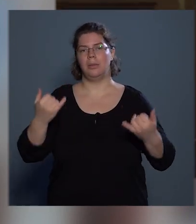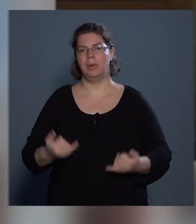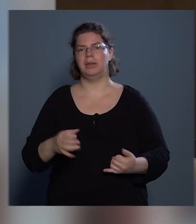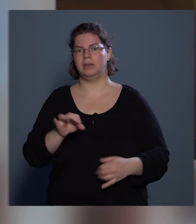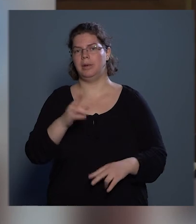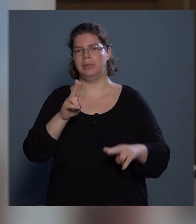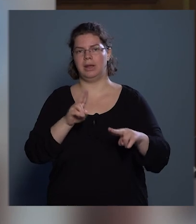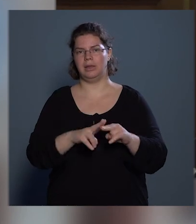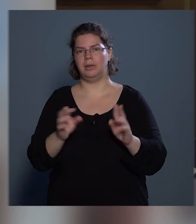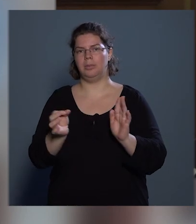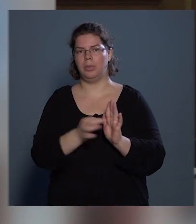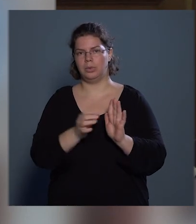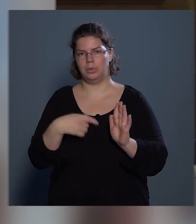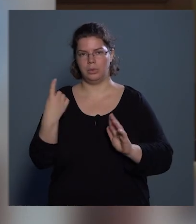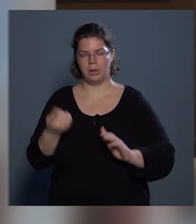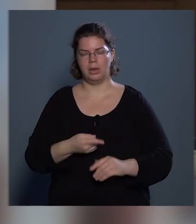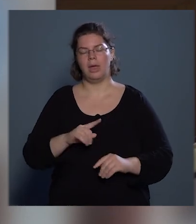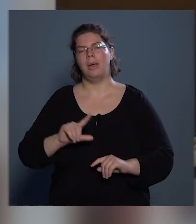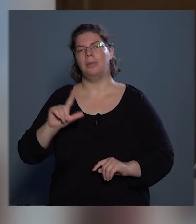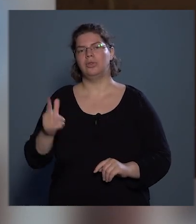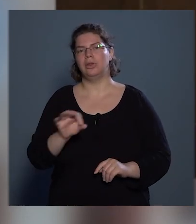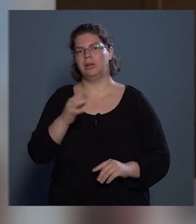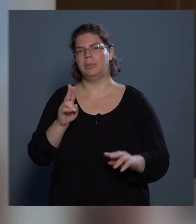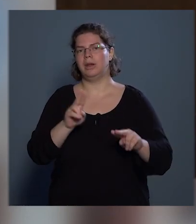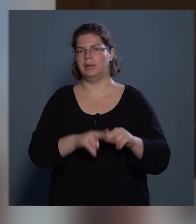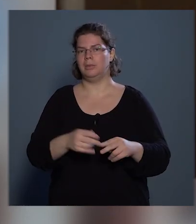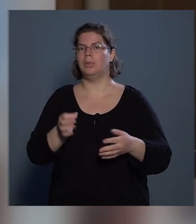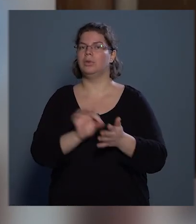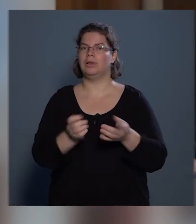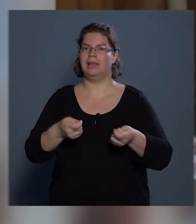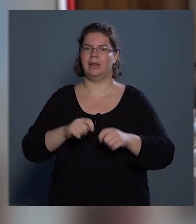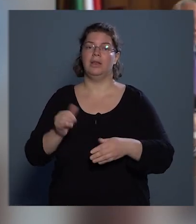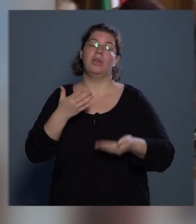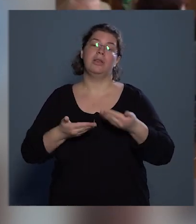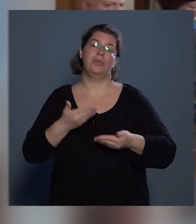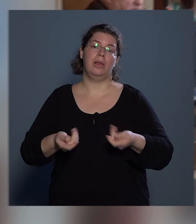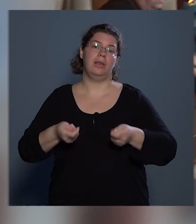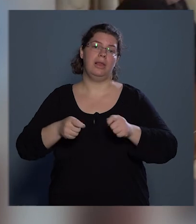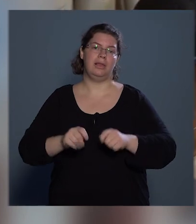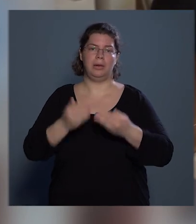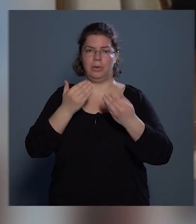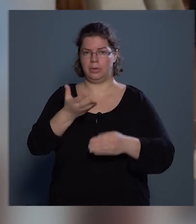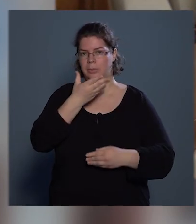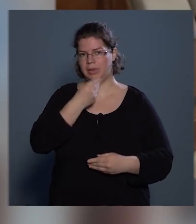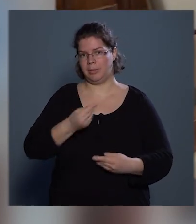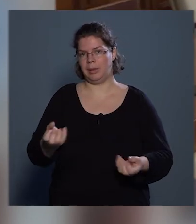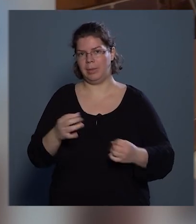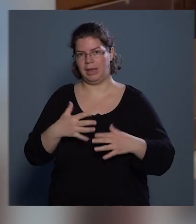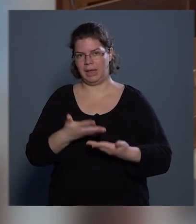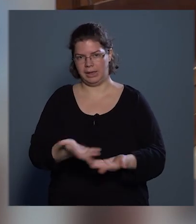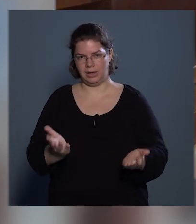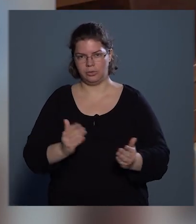napirendi pontunkat, második napirendi pontot lezárom, és a testületülést is lezárom. Köszönöm szépen a megjelenést,